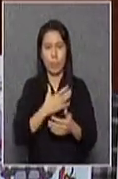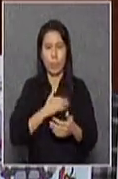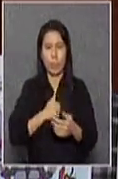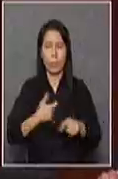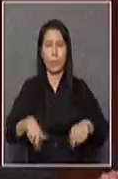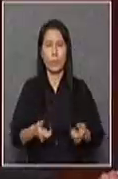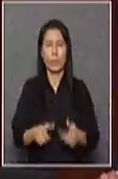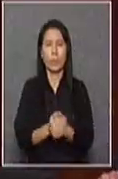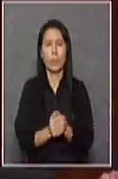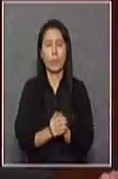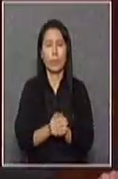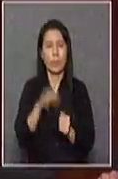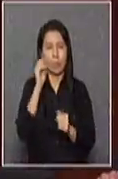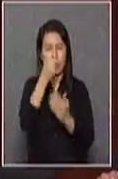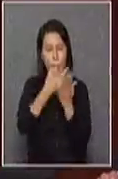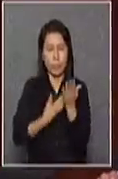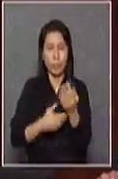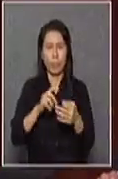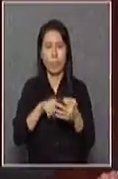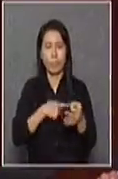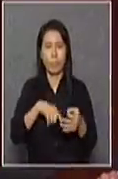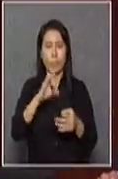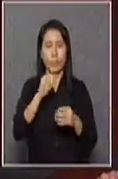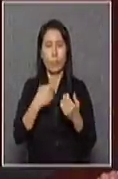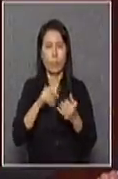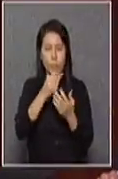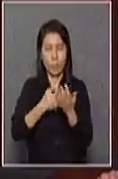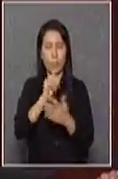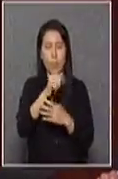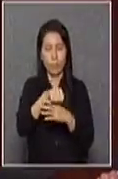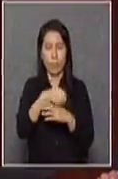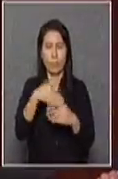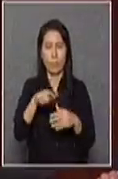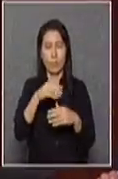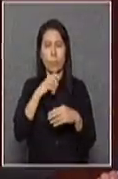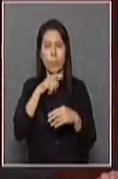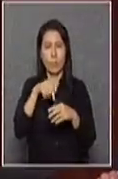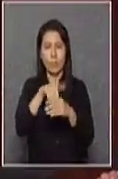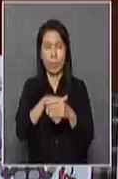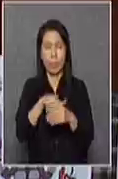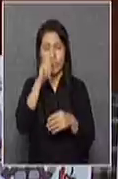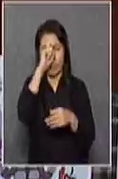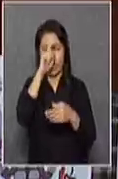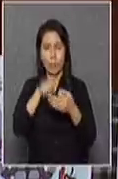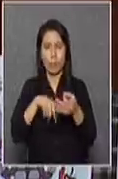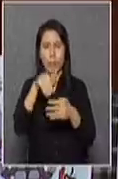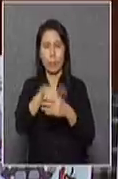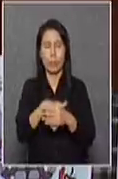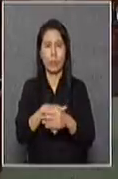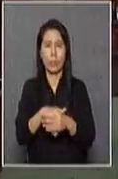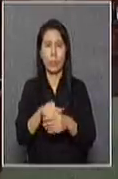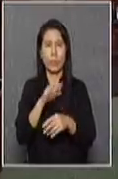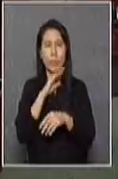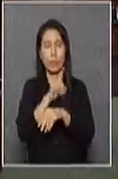支。 現在各位提出的待決議題是陳志全議員動議的修正案，予以通過。現在付諸表決，陳志全議員要求記名表決，表決